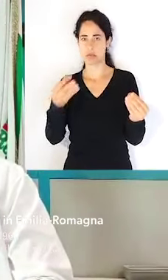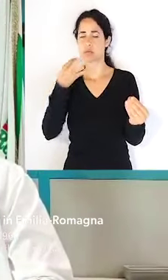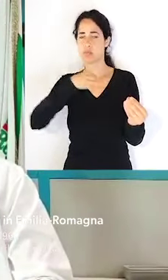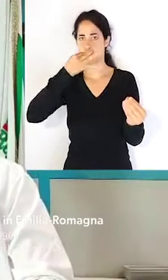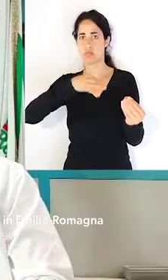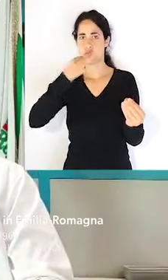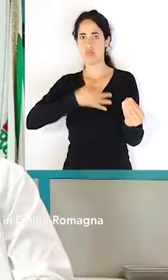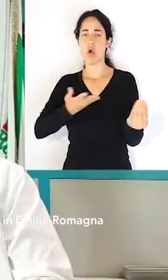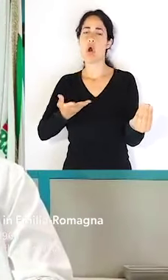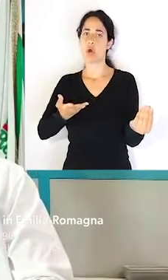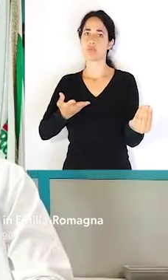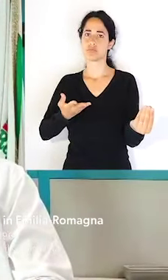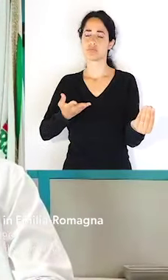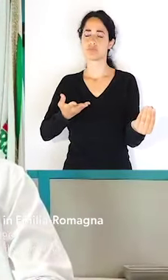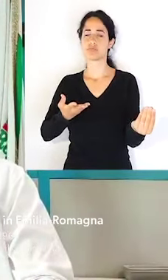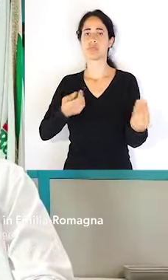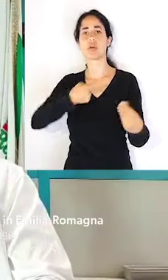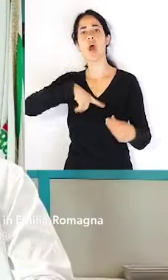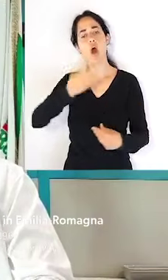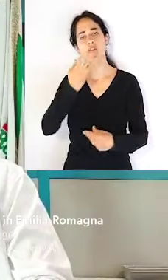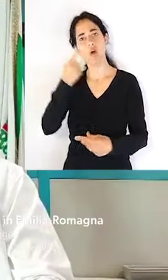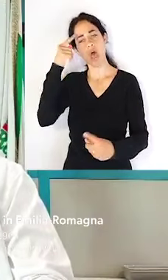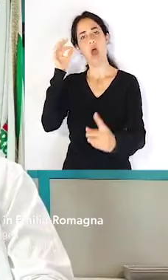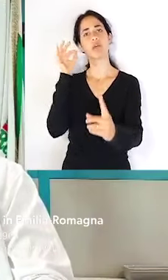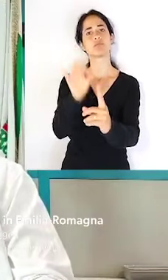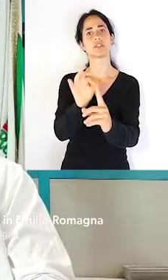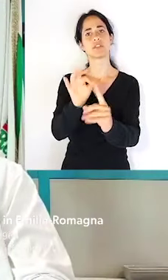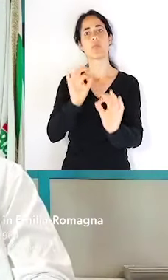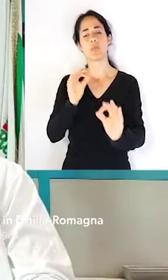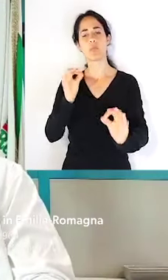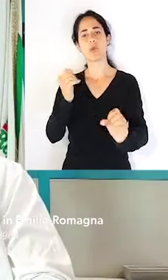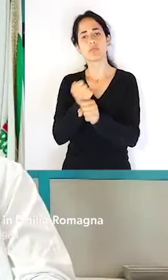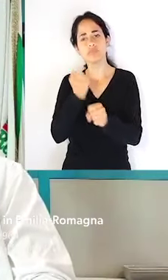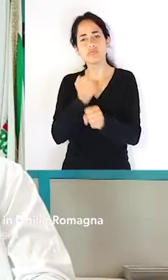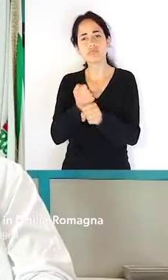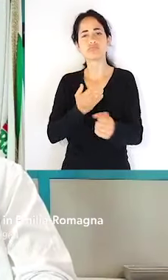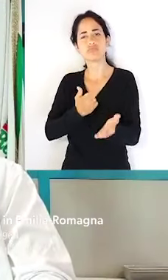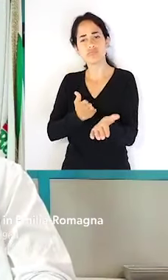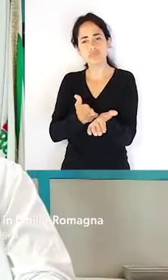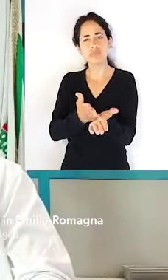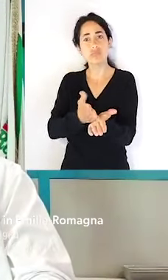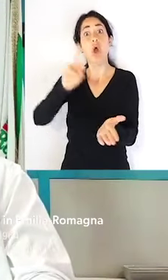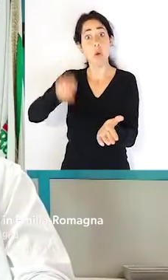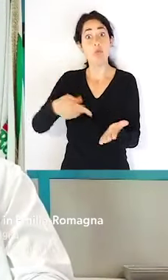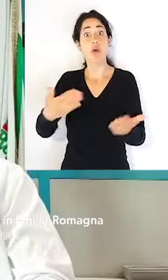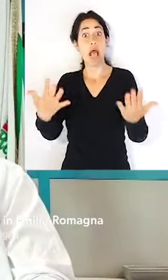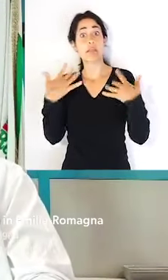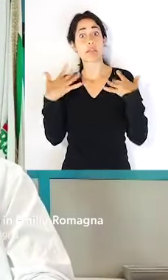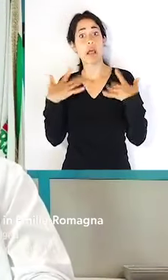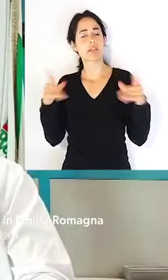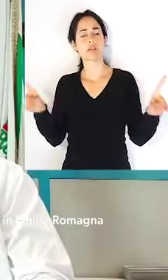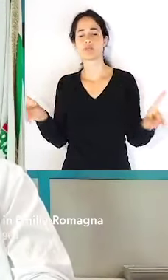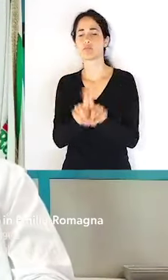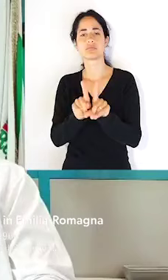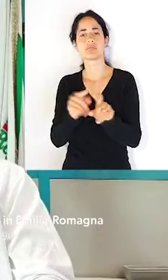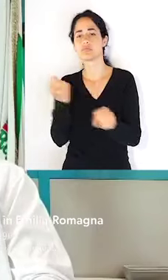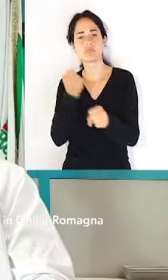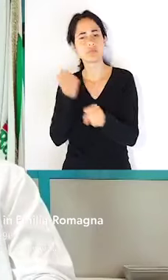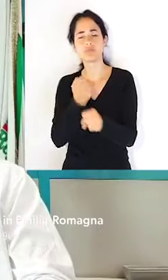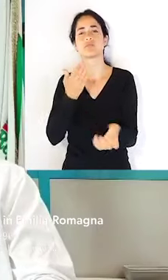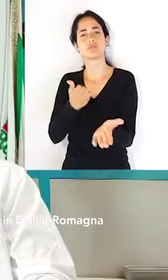e quindi da questo punto di vista, noi continueremo a fare il nostro lavoro fino in fondo anche nei mesi estivi,